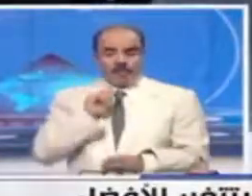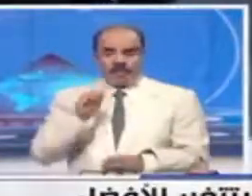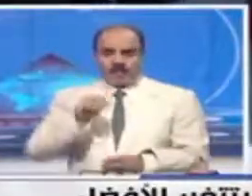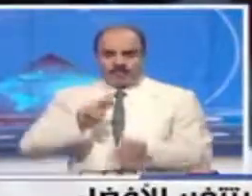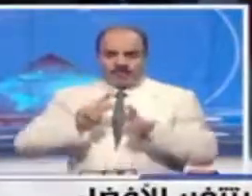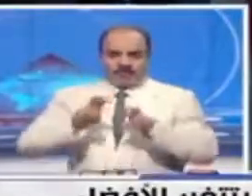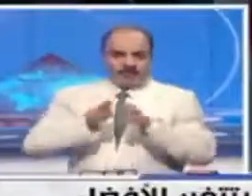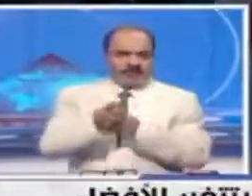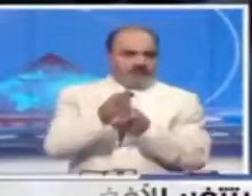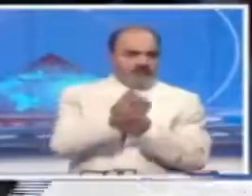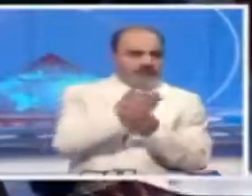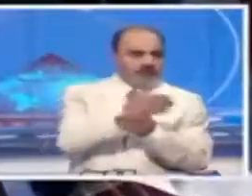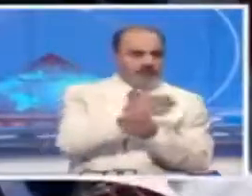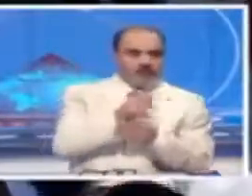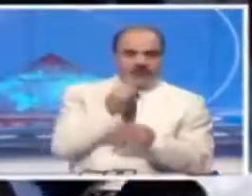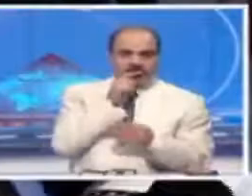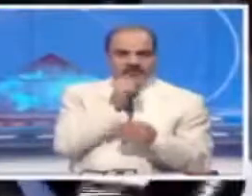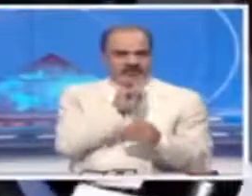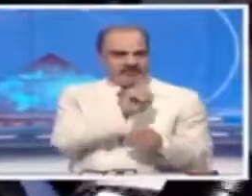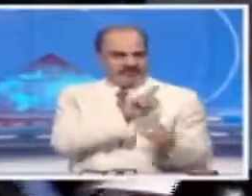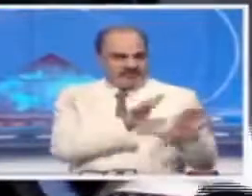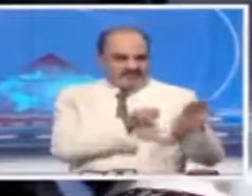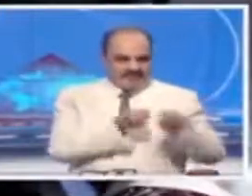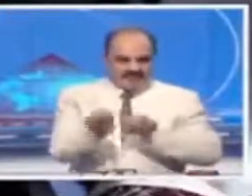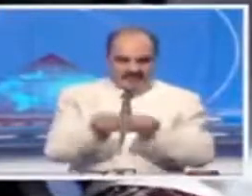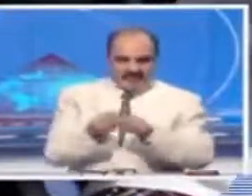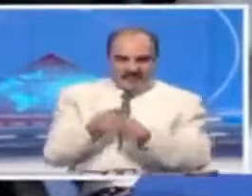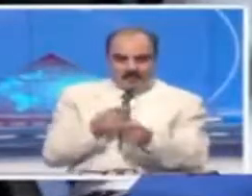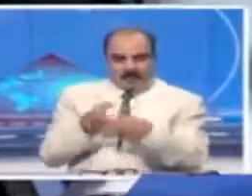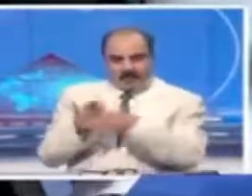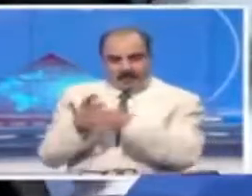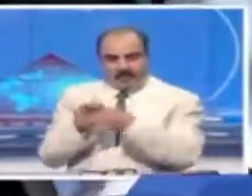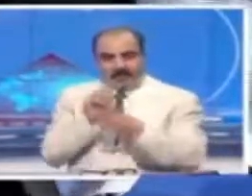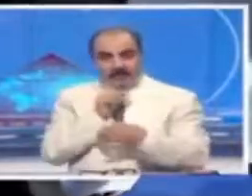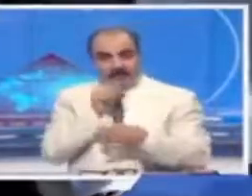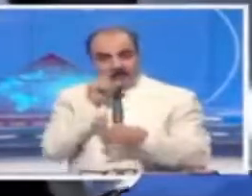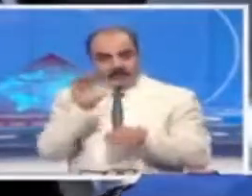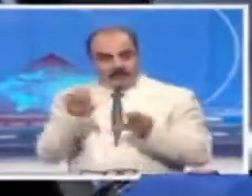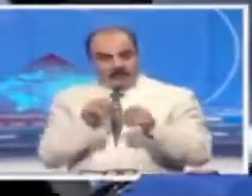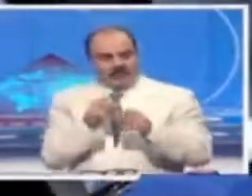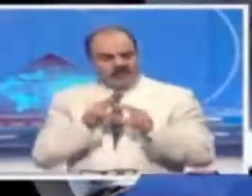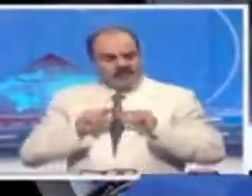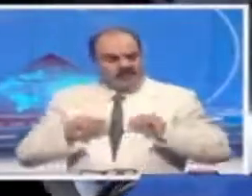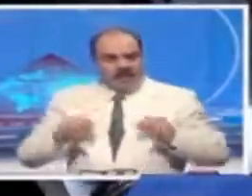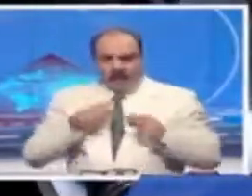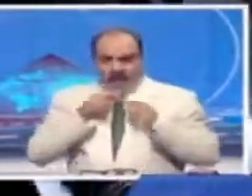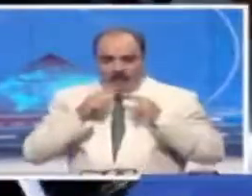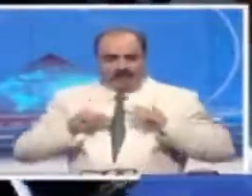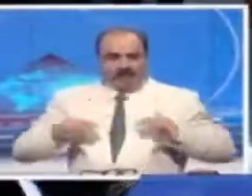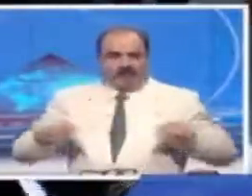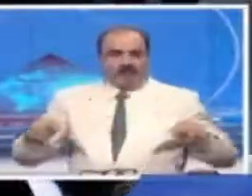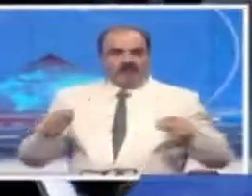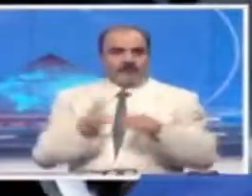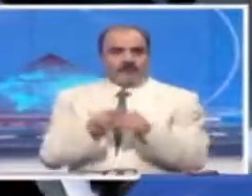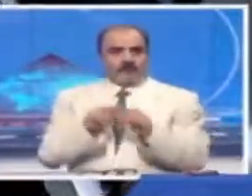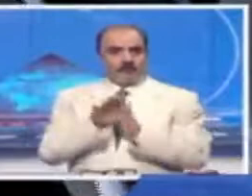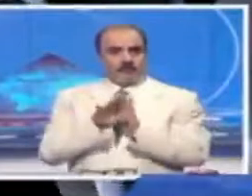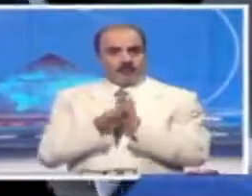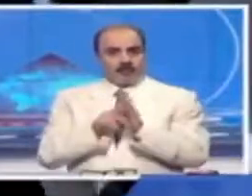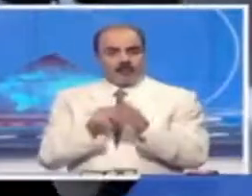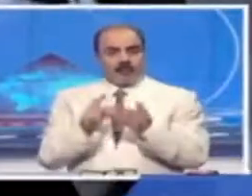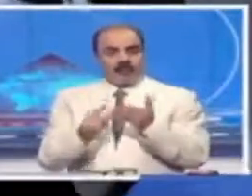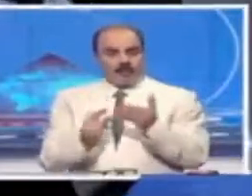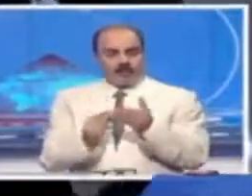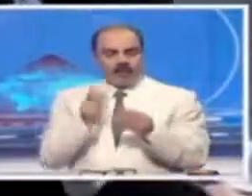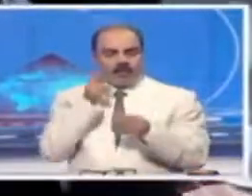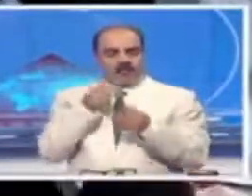المحلية ومن خلال رائداتنا الريفيات عندنا تواصل مع رجال الدين بيقولوا نفس الرسالة اللي احنا بنقولها، عندنا برامج في الراديو وفي